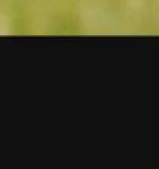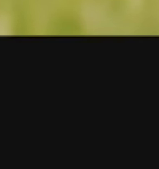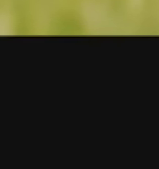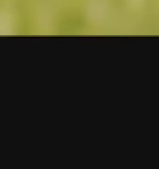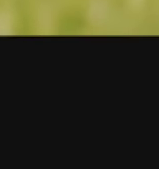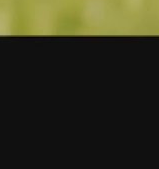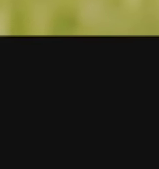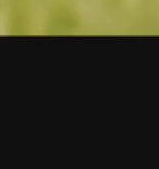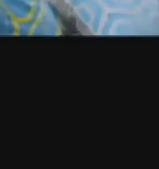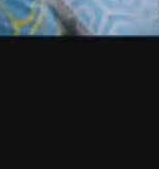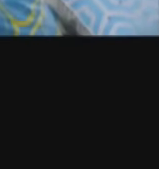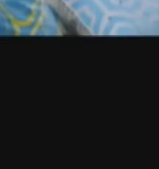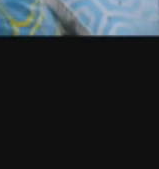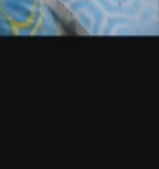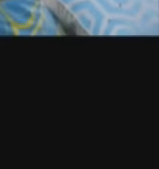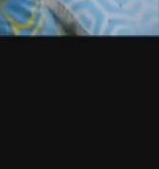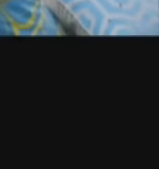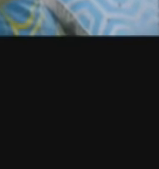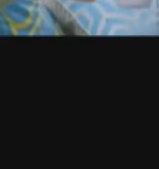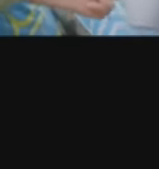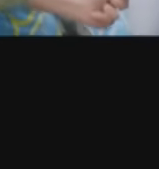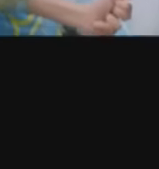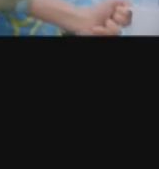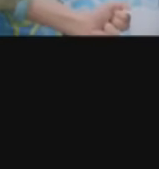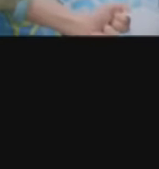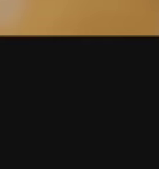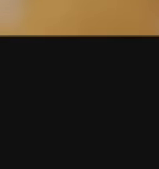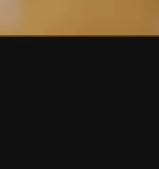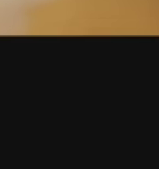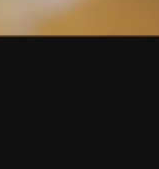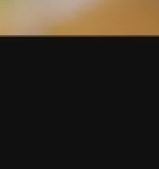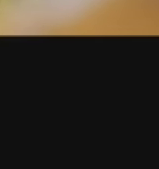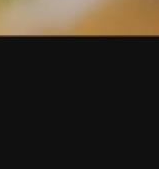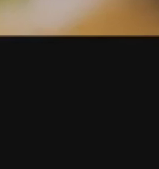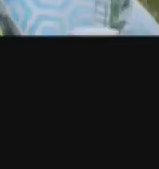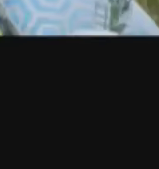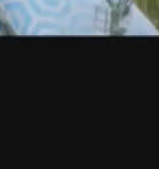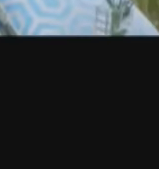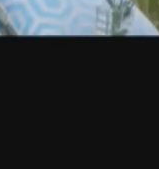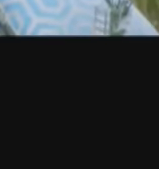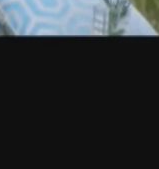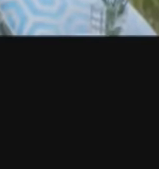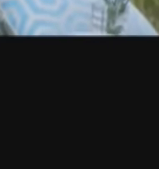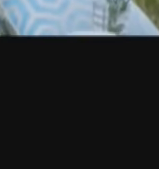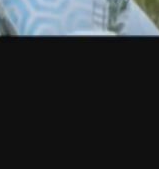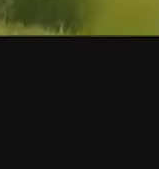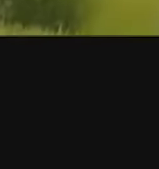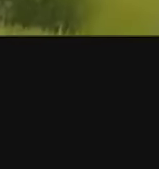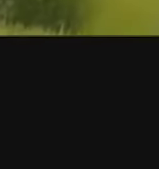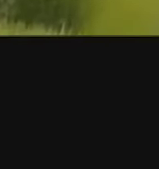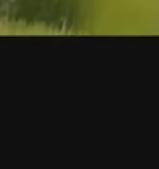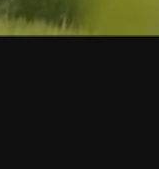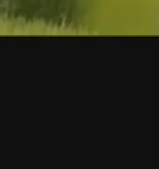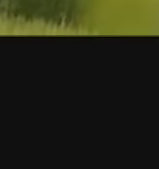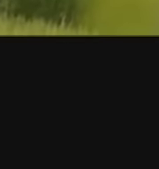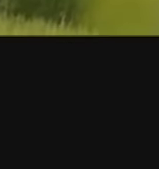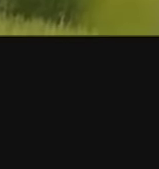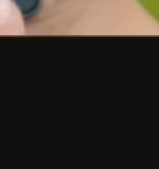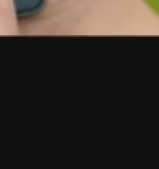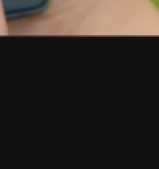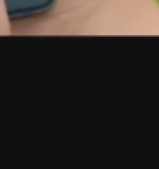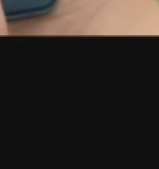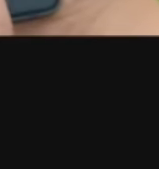Santai habiskan waktu sesuai keinginan. The only one for me is you. Dengan online check-in Traveloka,